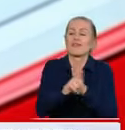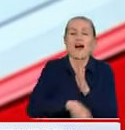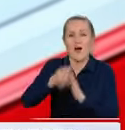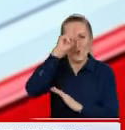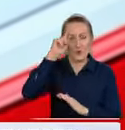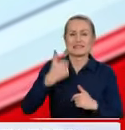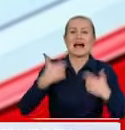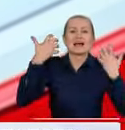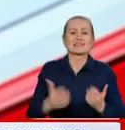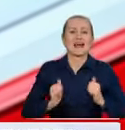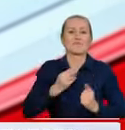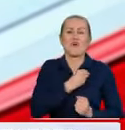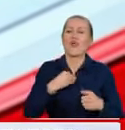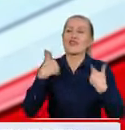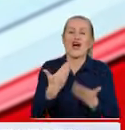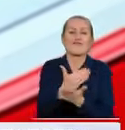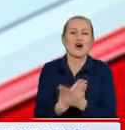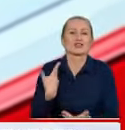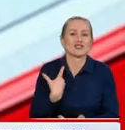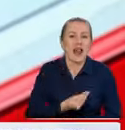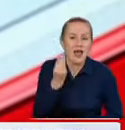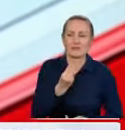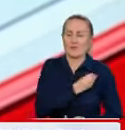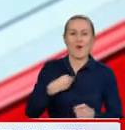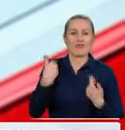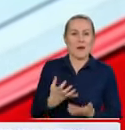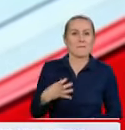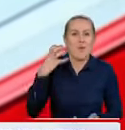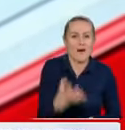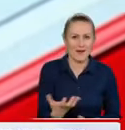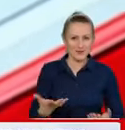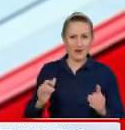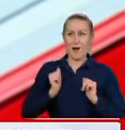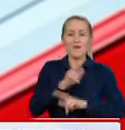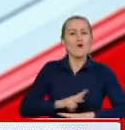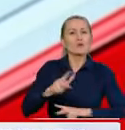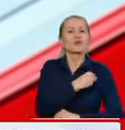Polakom żyło się lepiej, chciałbym, żeby Polska była zamożniejsza, chciałbym, żeby rodzina